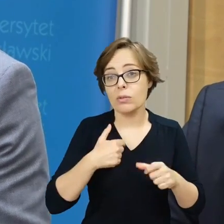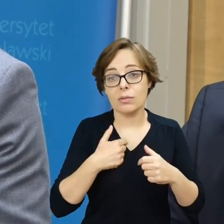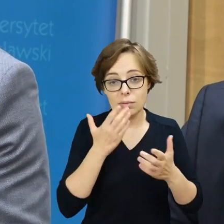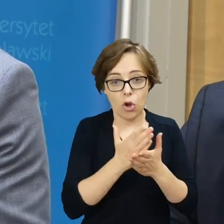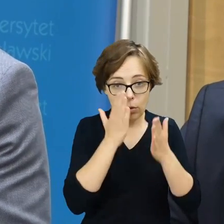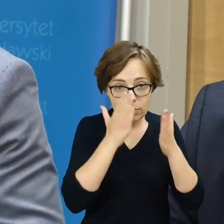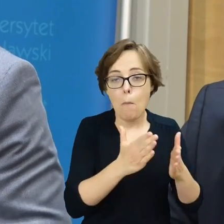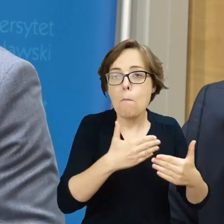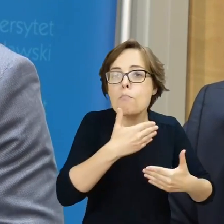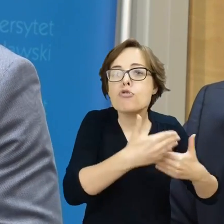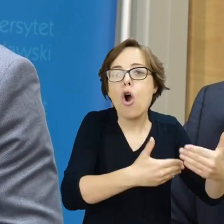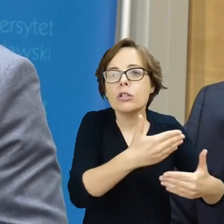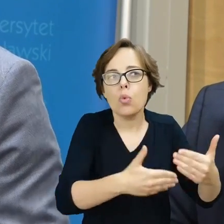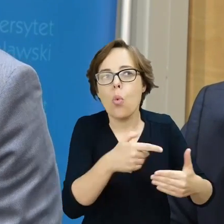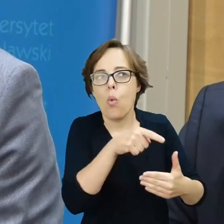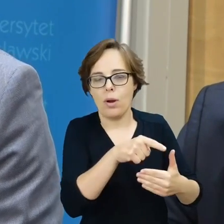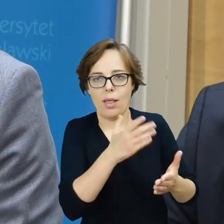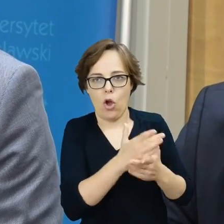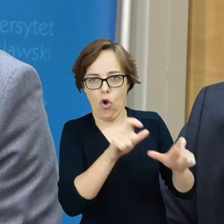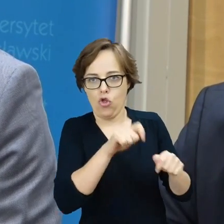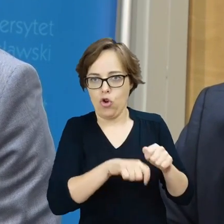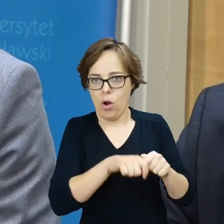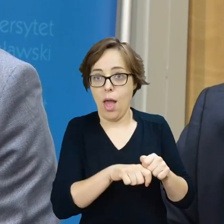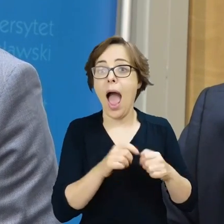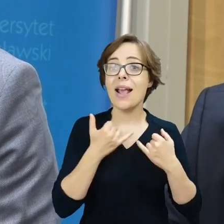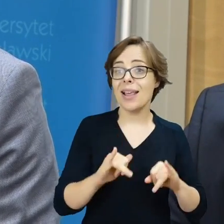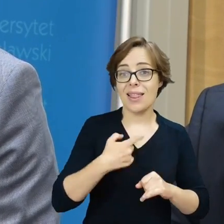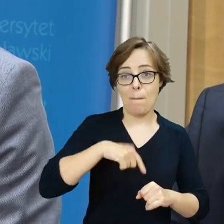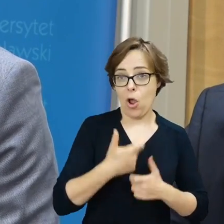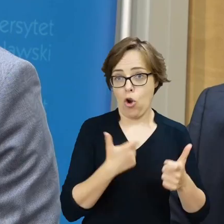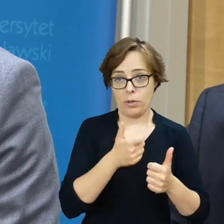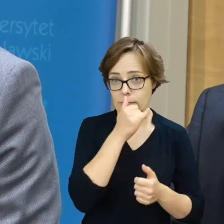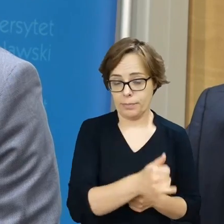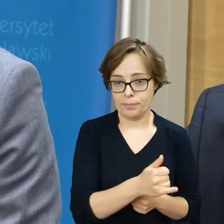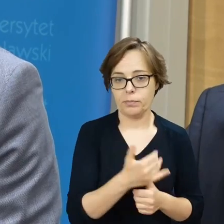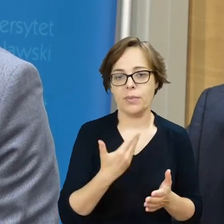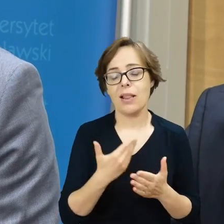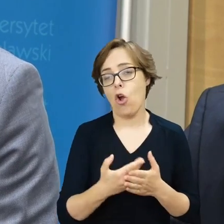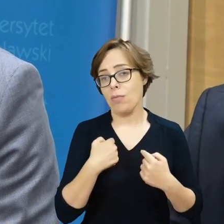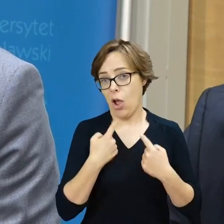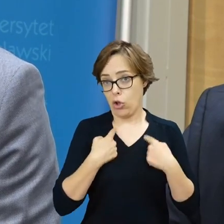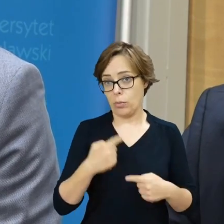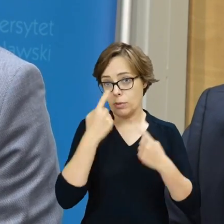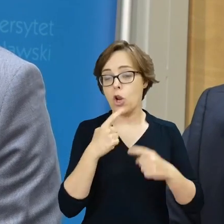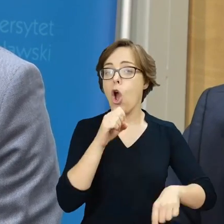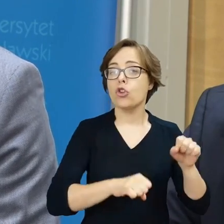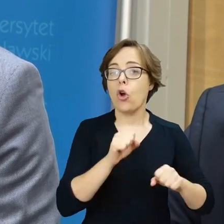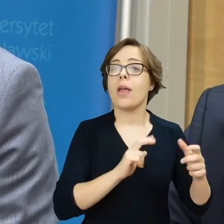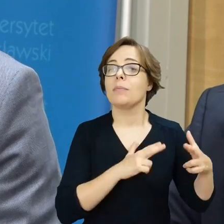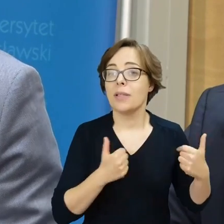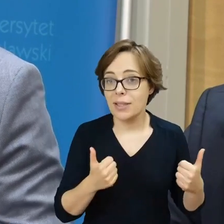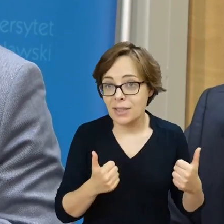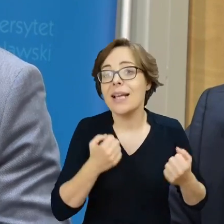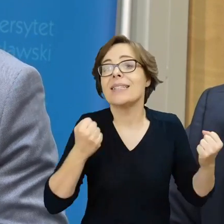niczego innego nam zrobić nie wolno. Ja osobiście uważam, że sądy administracyjne, no tak jak mogą, to maksymalnie chronią prawo